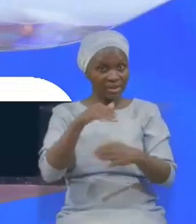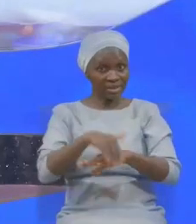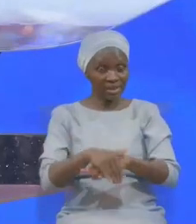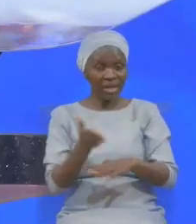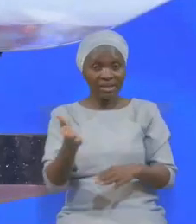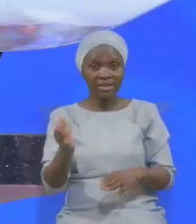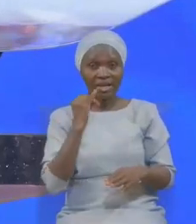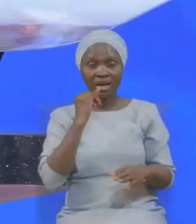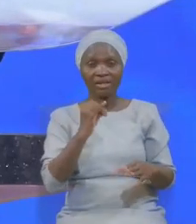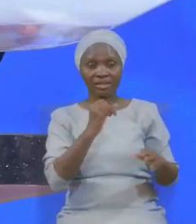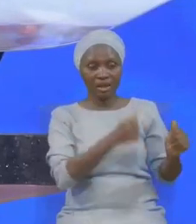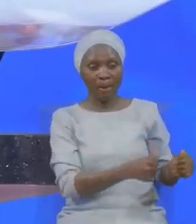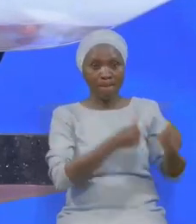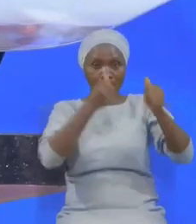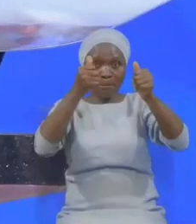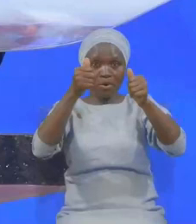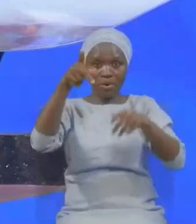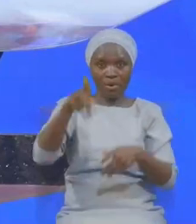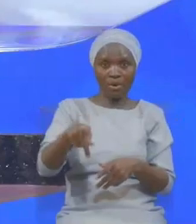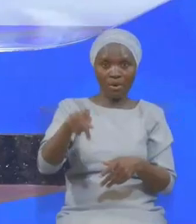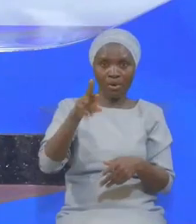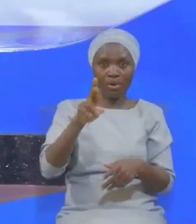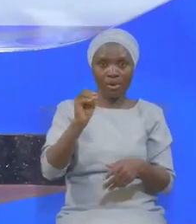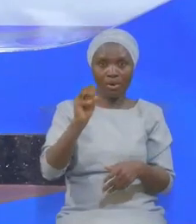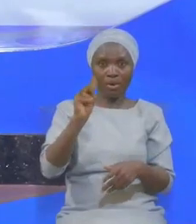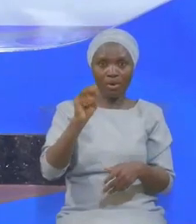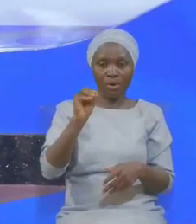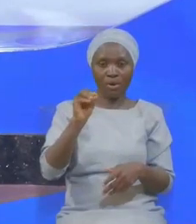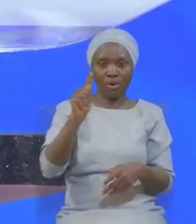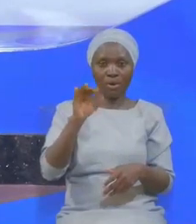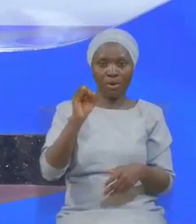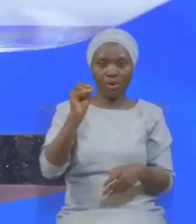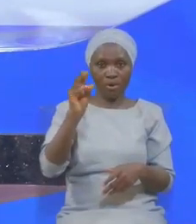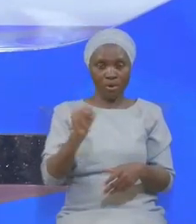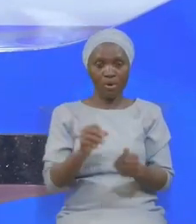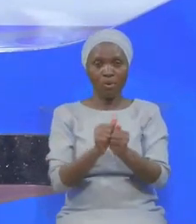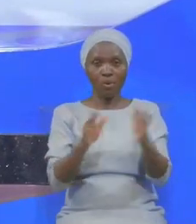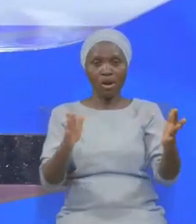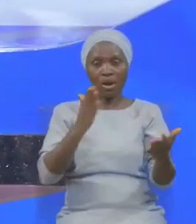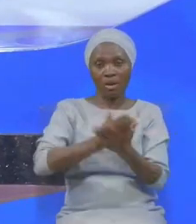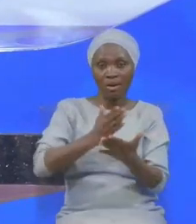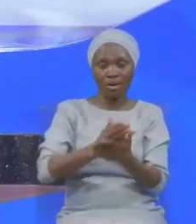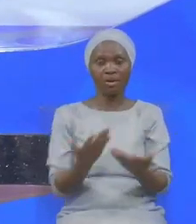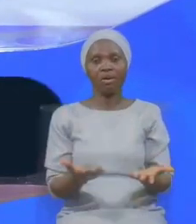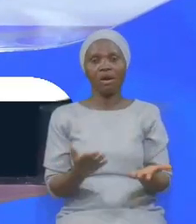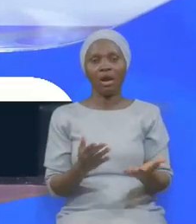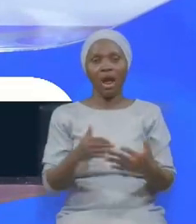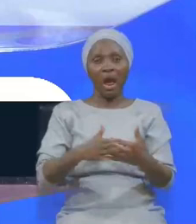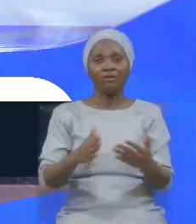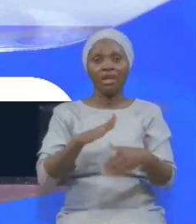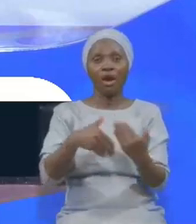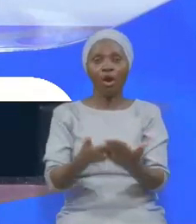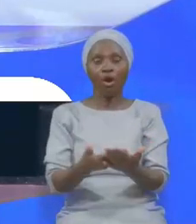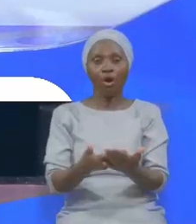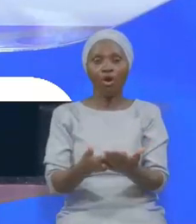promotion inarrêtable. La promotion inarrêtable. Et après que Dieu vous aura donné toutes ces choses,